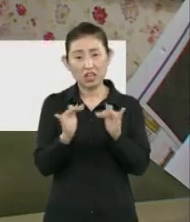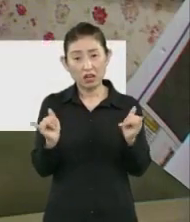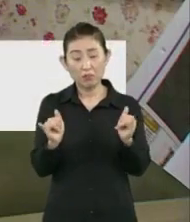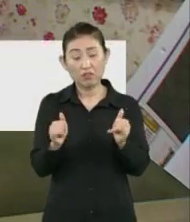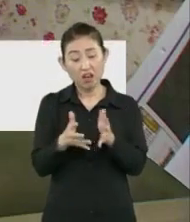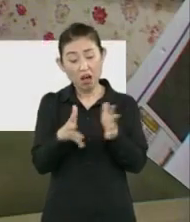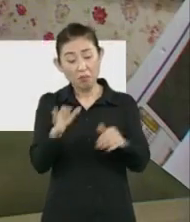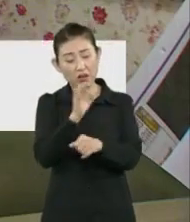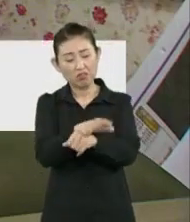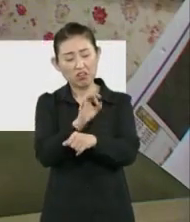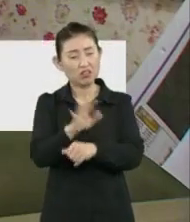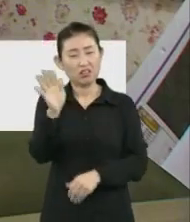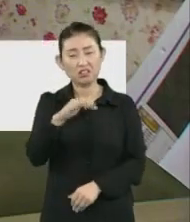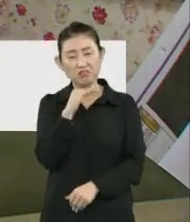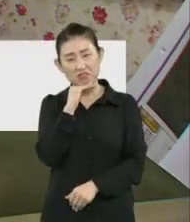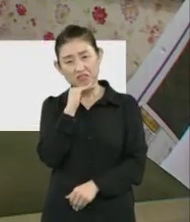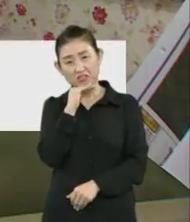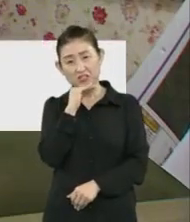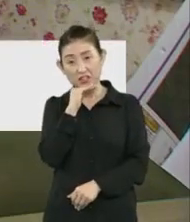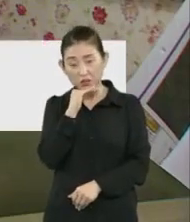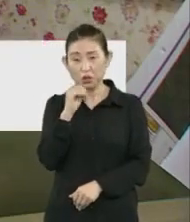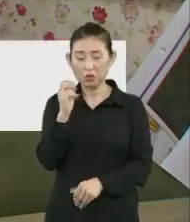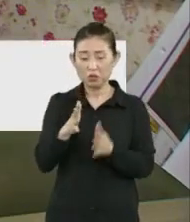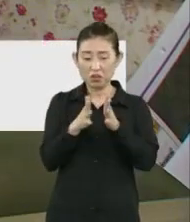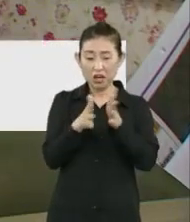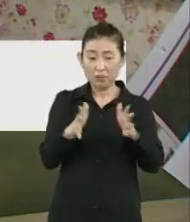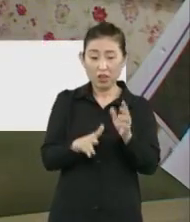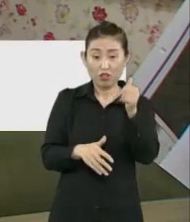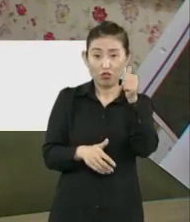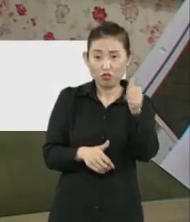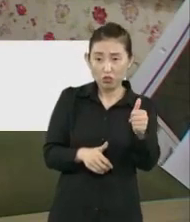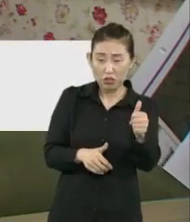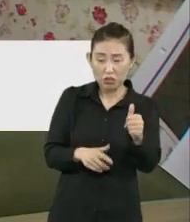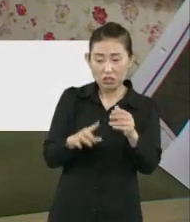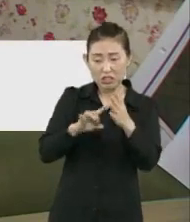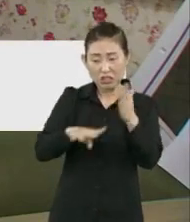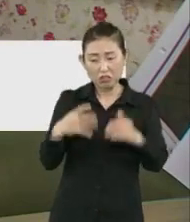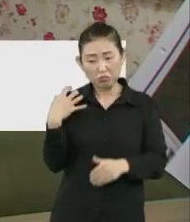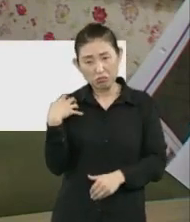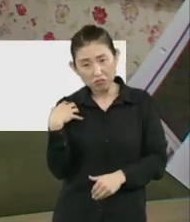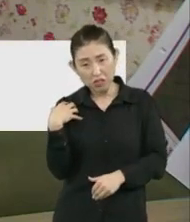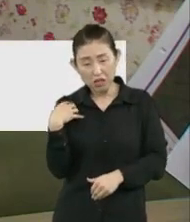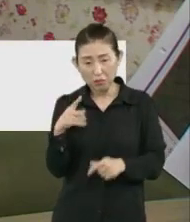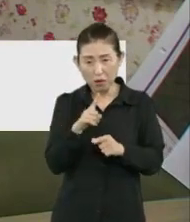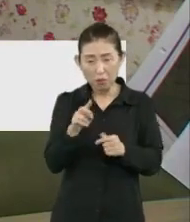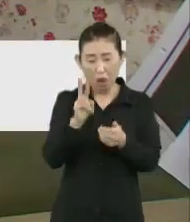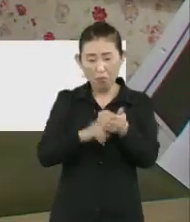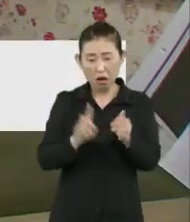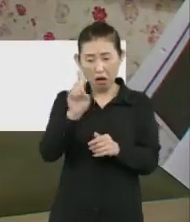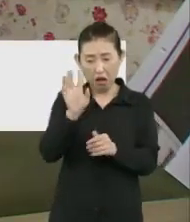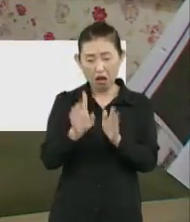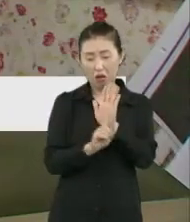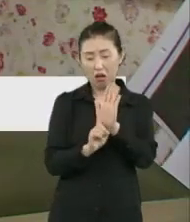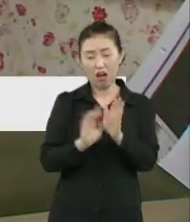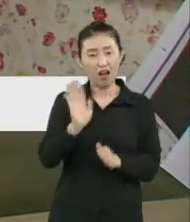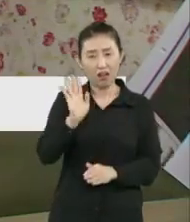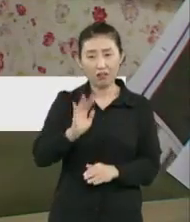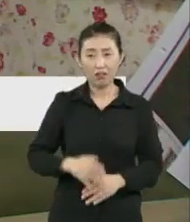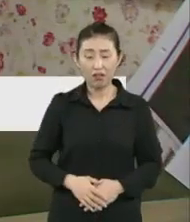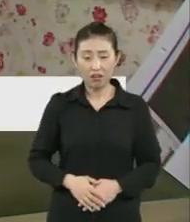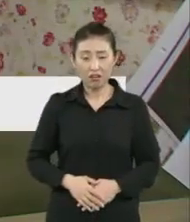추세이고 매도 자들은 세금 때문에 그런 불암 때문에 물건을 내 놓을 수가 없고요 그래서